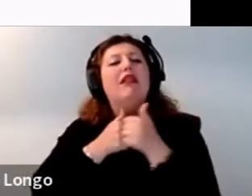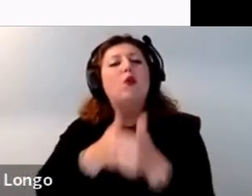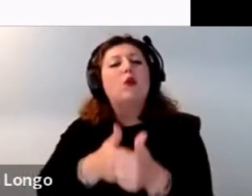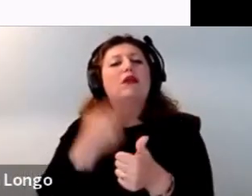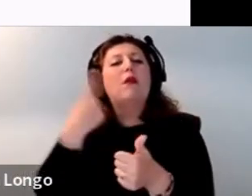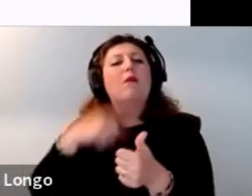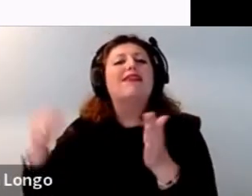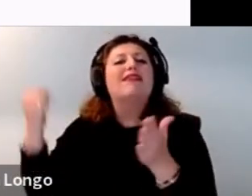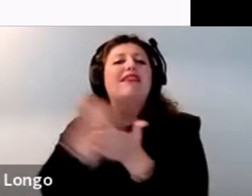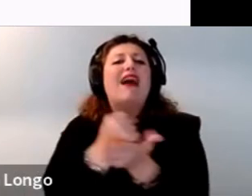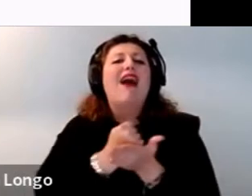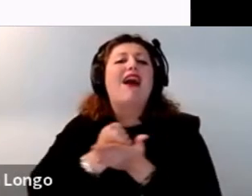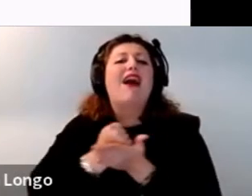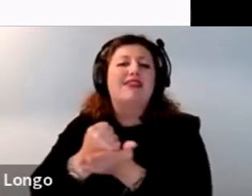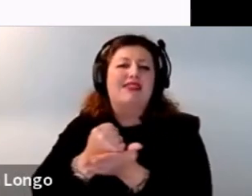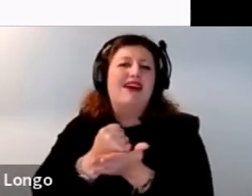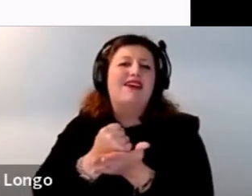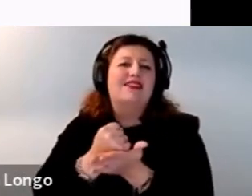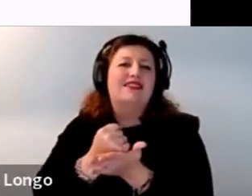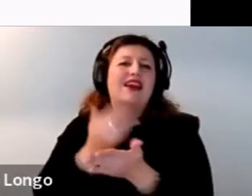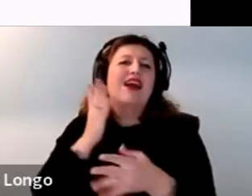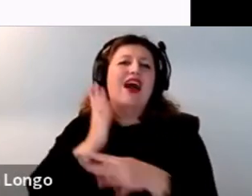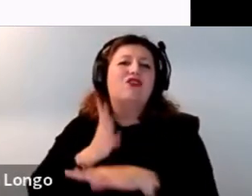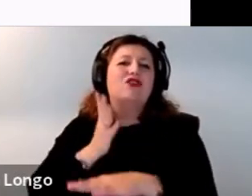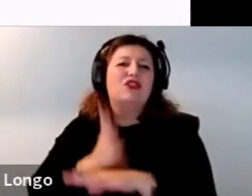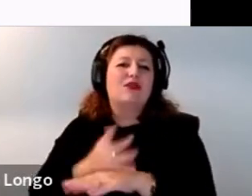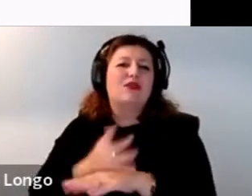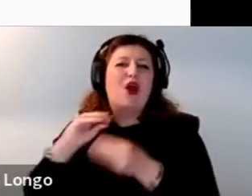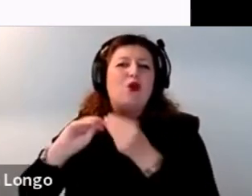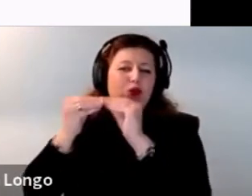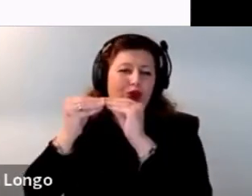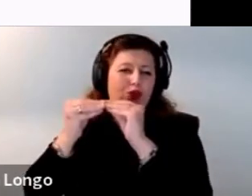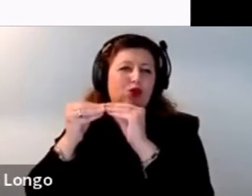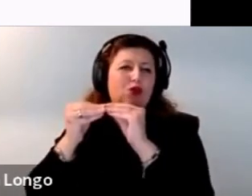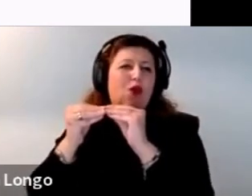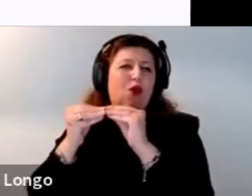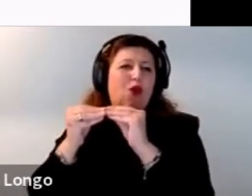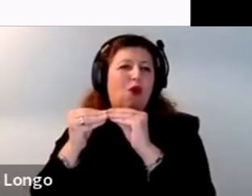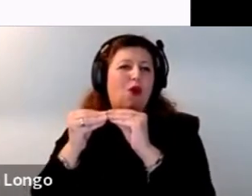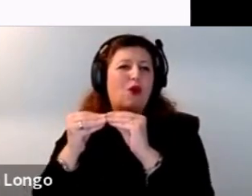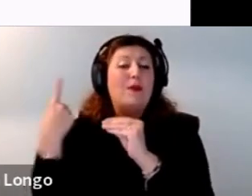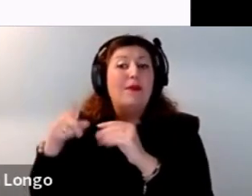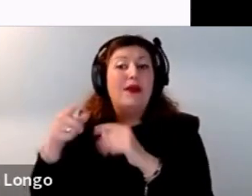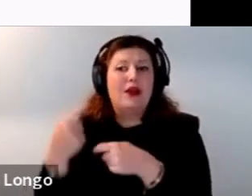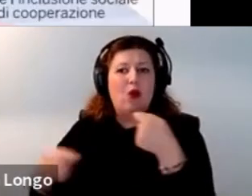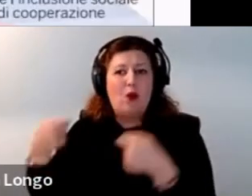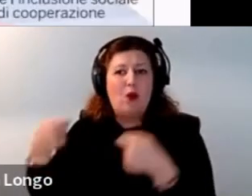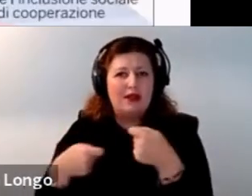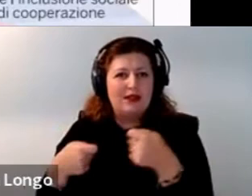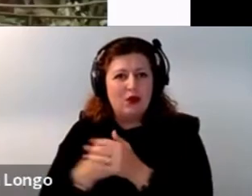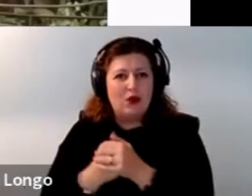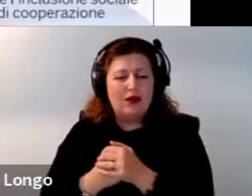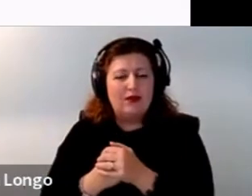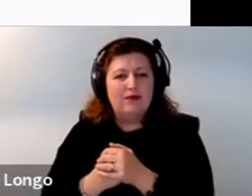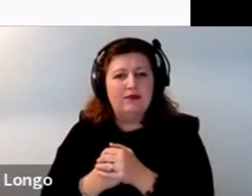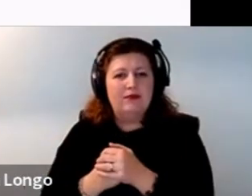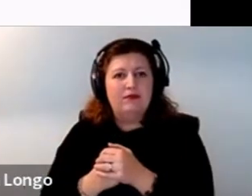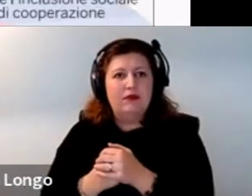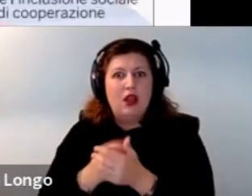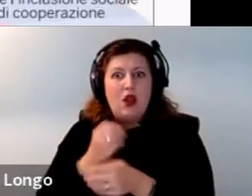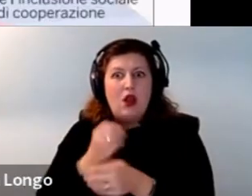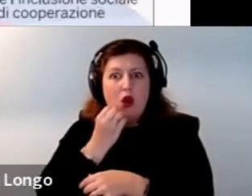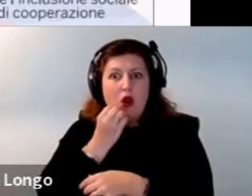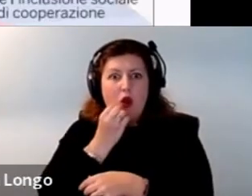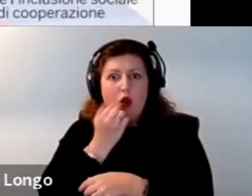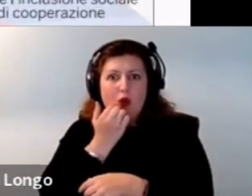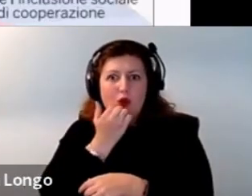di accessibilità per le costruzioni finanziate dagli interventi di cooperazione. Ops.